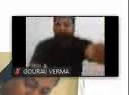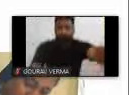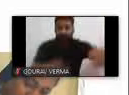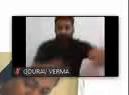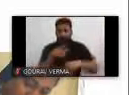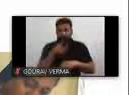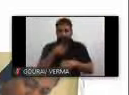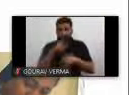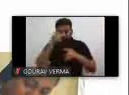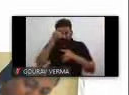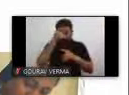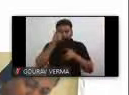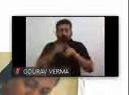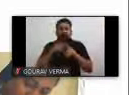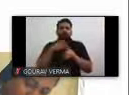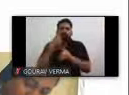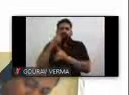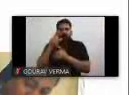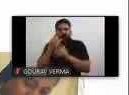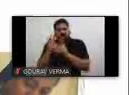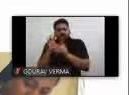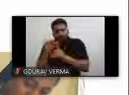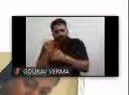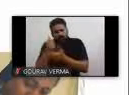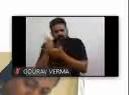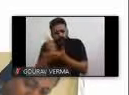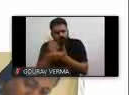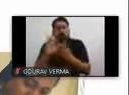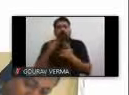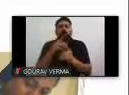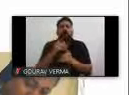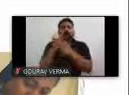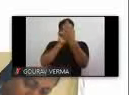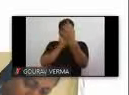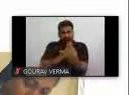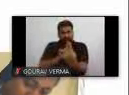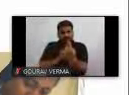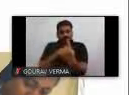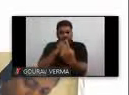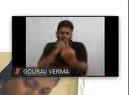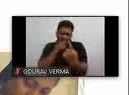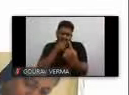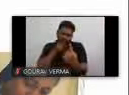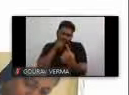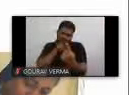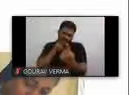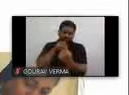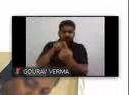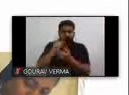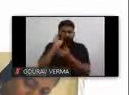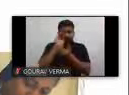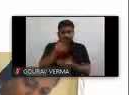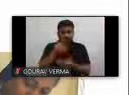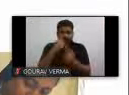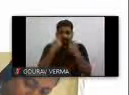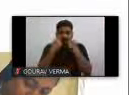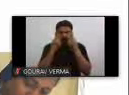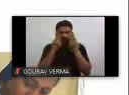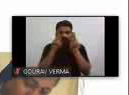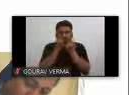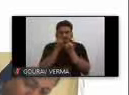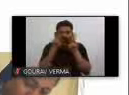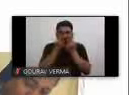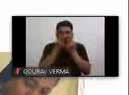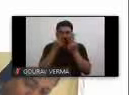डूइंग इट, आइदर द मदर, अनदर पर्सन शुड सिट इन द फ्रंट एंड रिकॉर्ड एंड सी वेदर द चाइल्ड्स आई मूवमेंट्स आर ऑल्सो